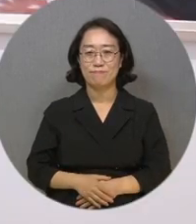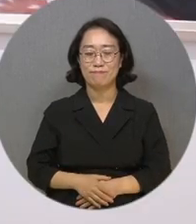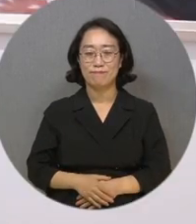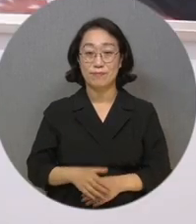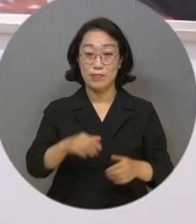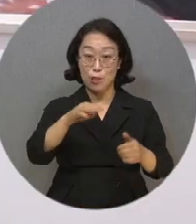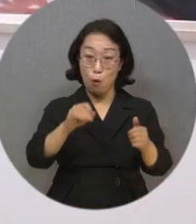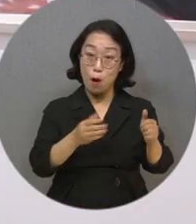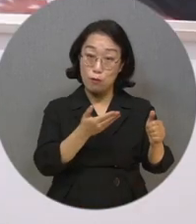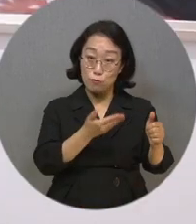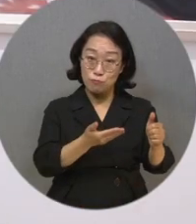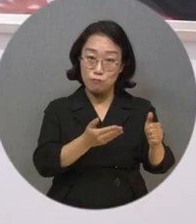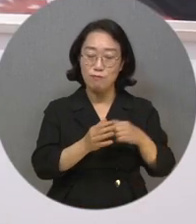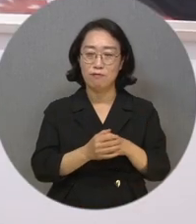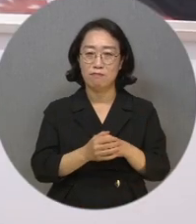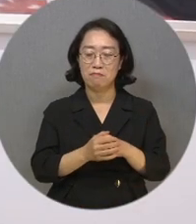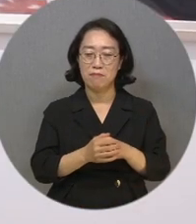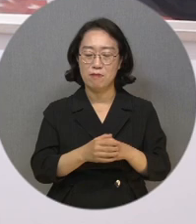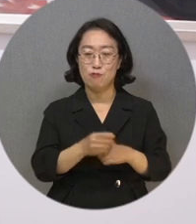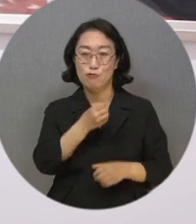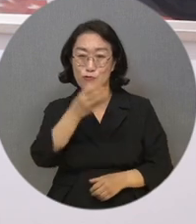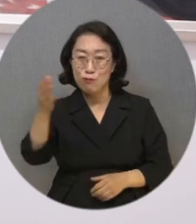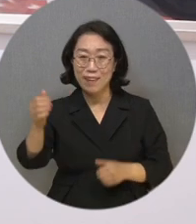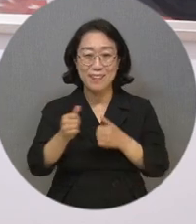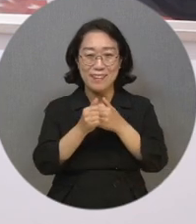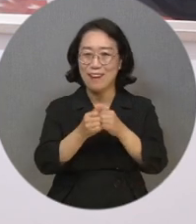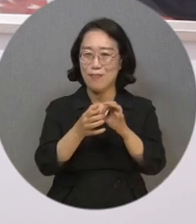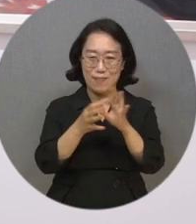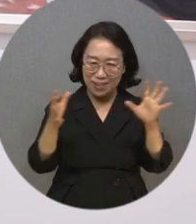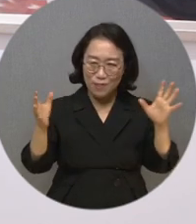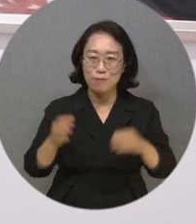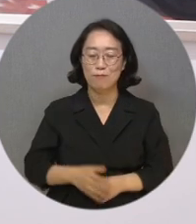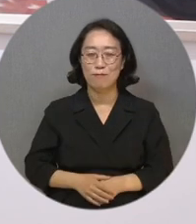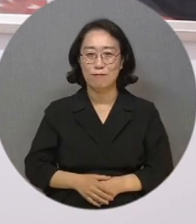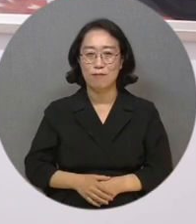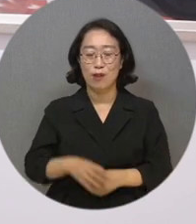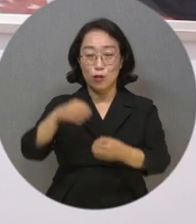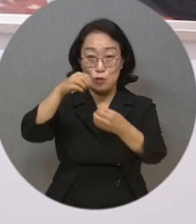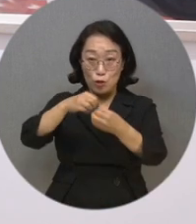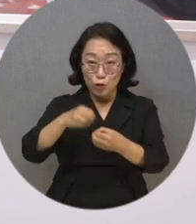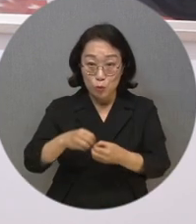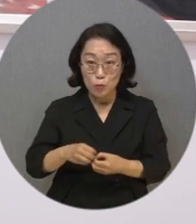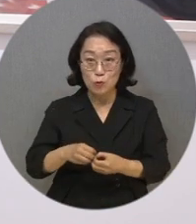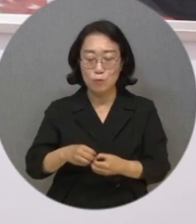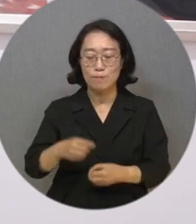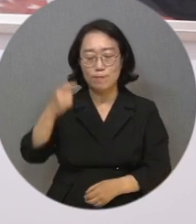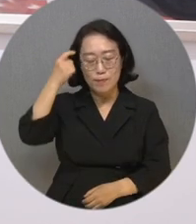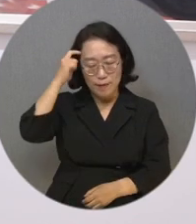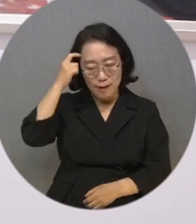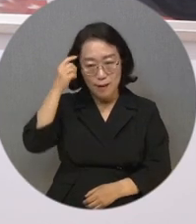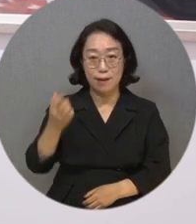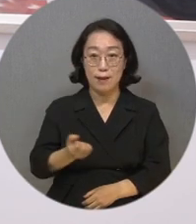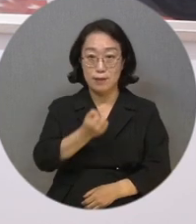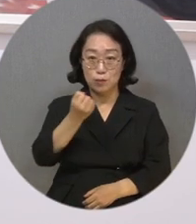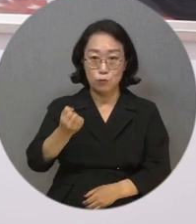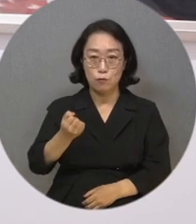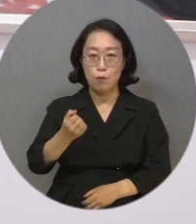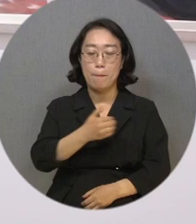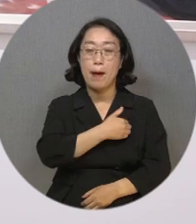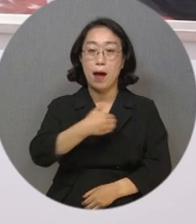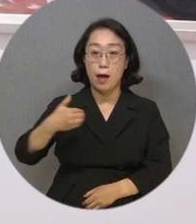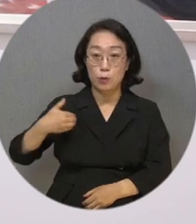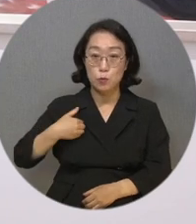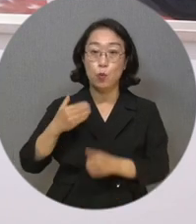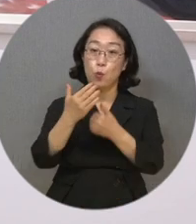정강훈 작가는 시대성을 따르지 않는 회화적 관습과 전통적 규범을 바탕으로 스스로의 만족과